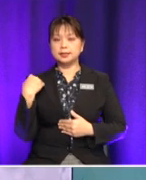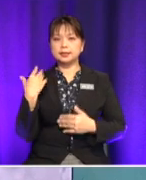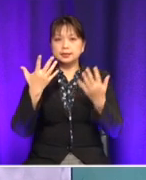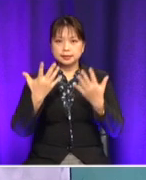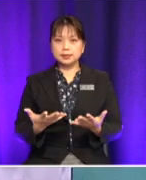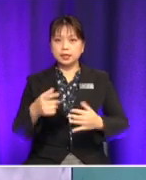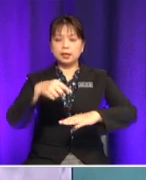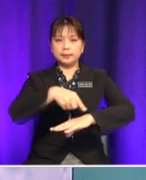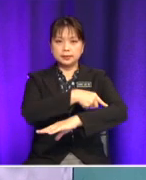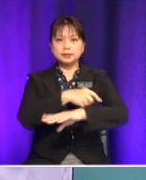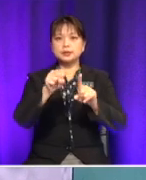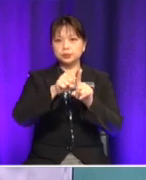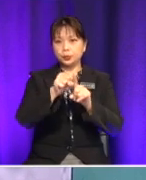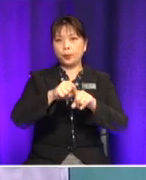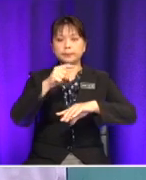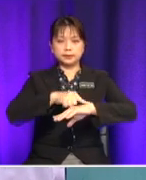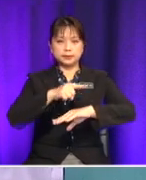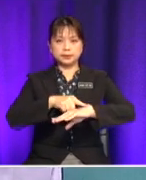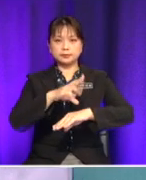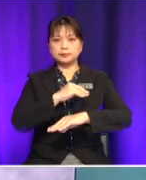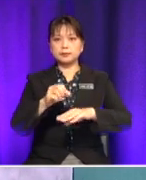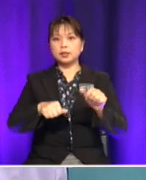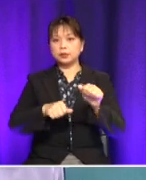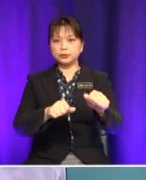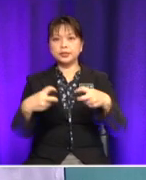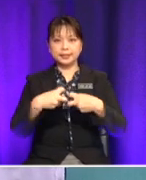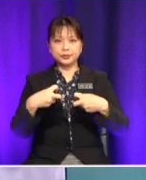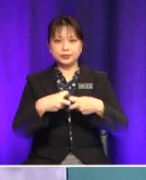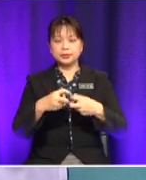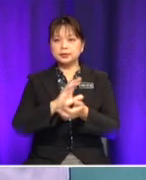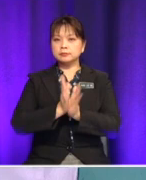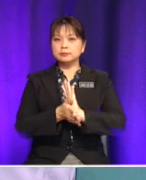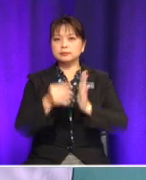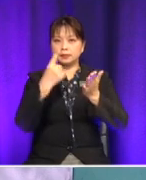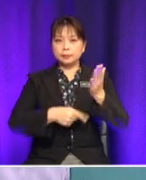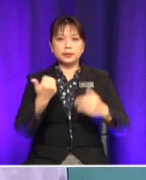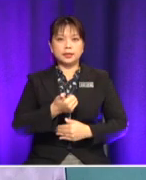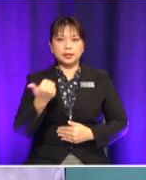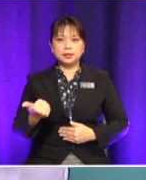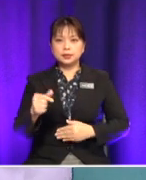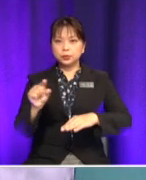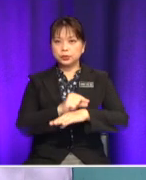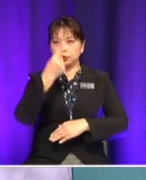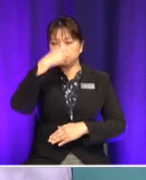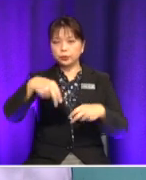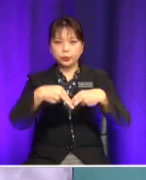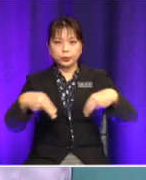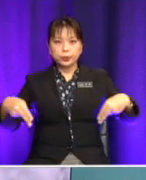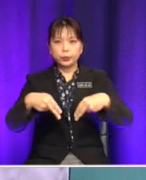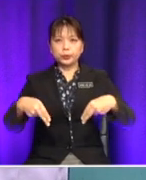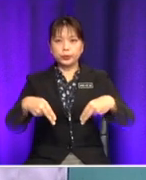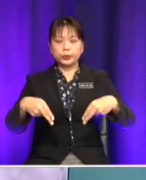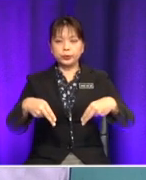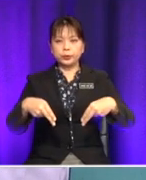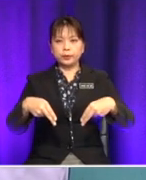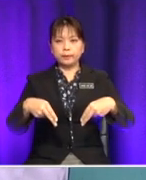ada suhu masuk ada arus elektrik Jadi apa alat-alat yang digunakan untuk mengukur 5 quantity Assassin